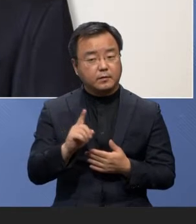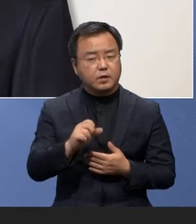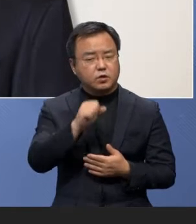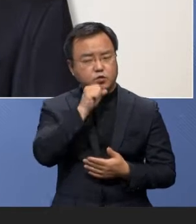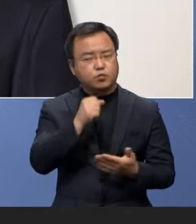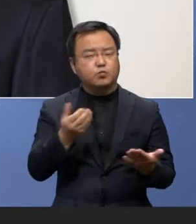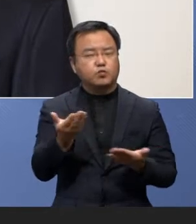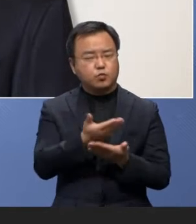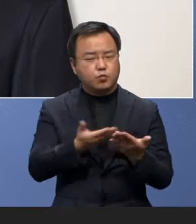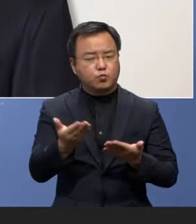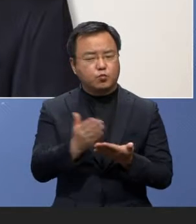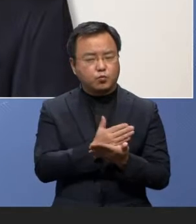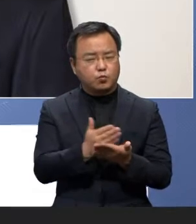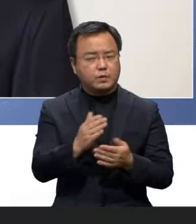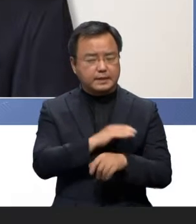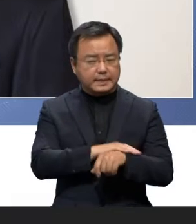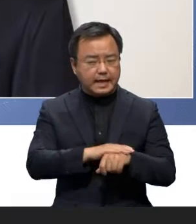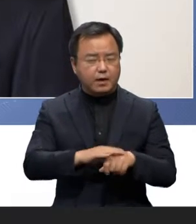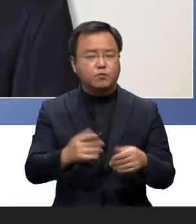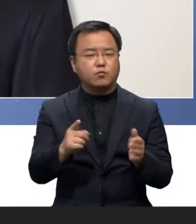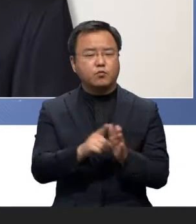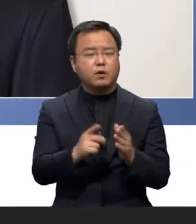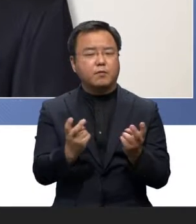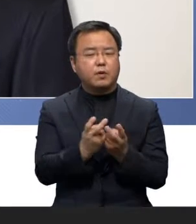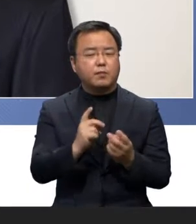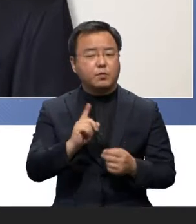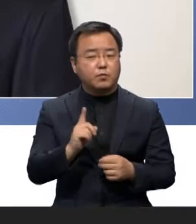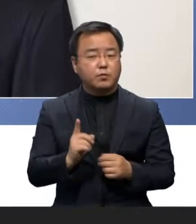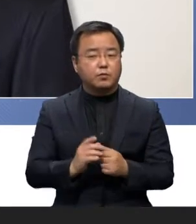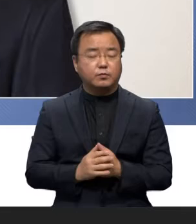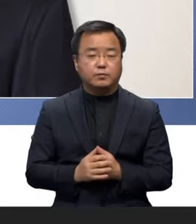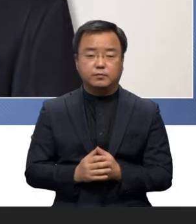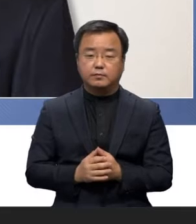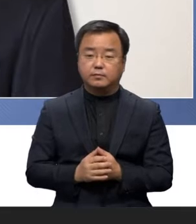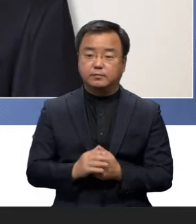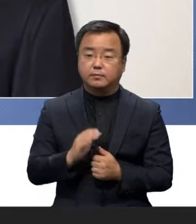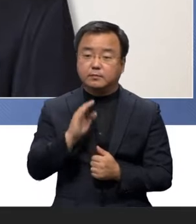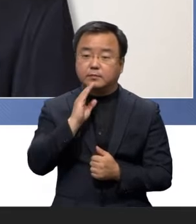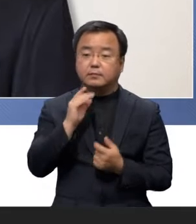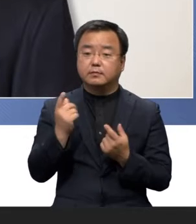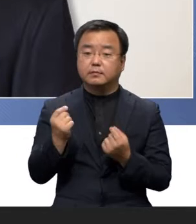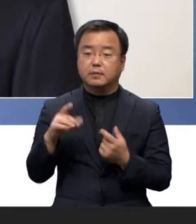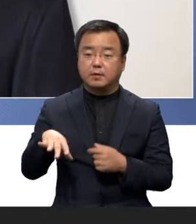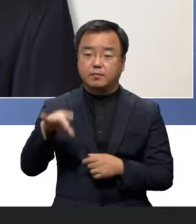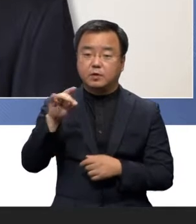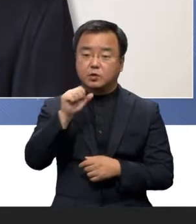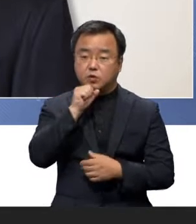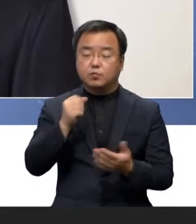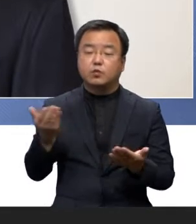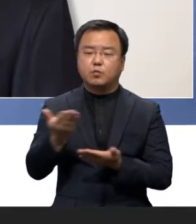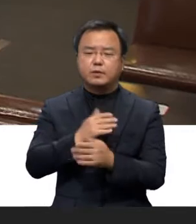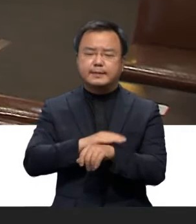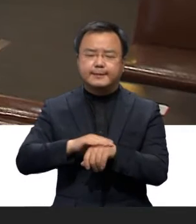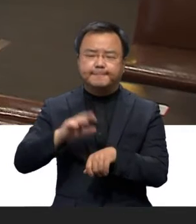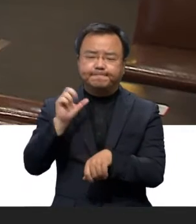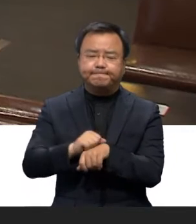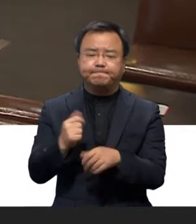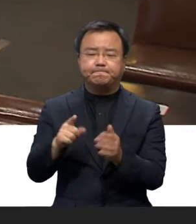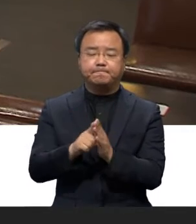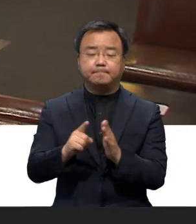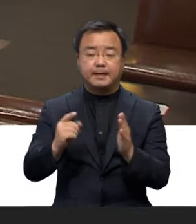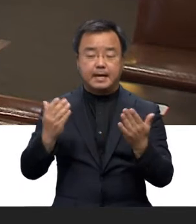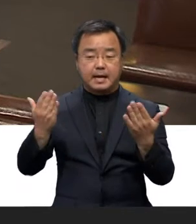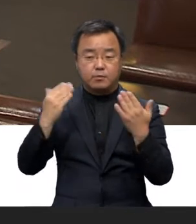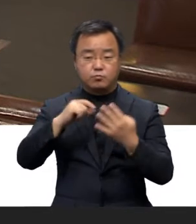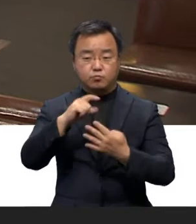교류가 활발해지기 위해선 어떤 조치들이 필요하다고 보시는지요? 예, 우선은 이제 학점 교류가 활발해지려면 학사